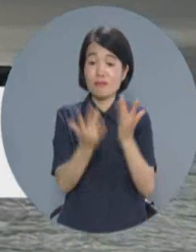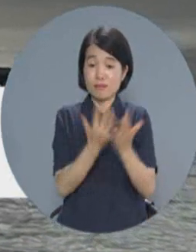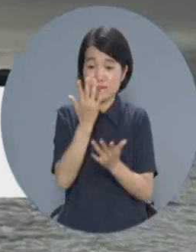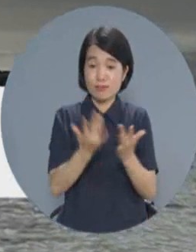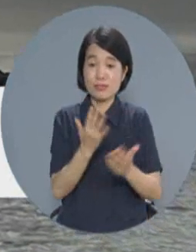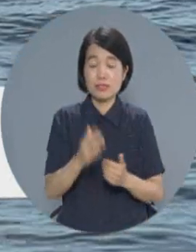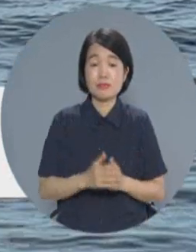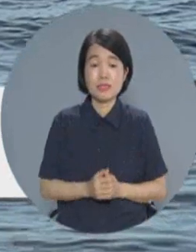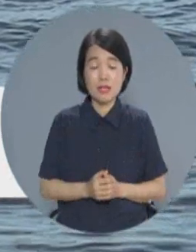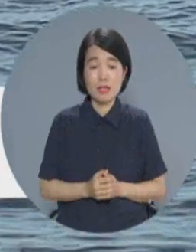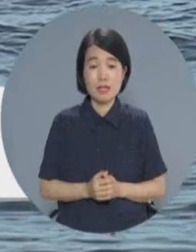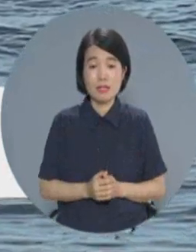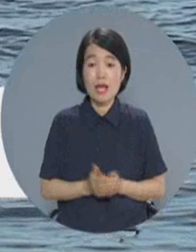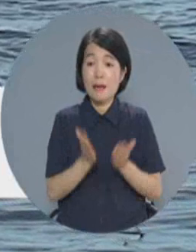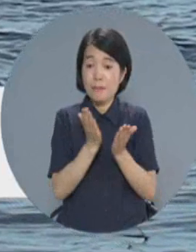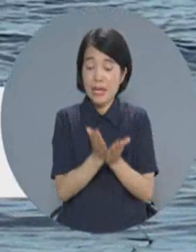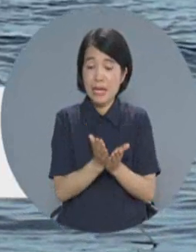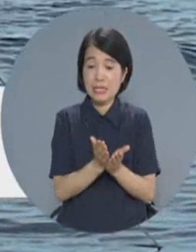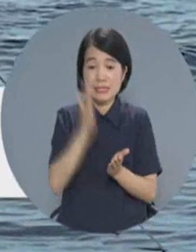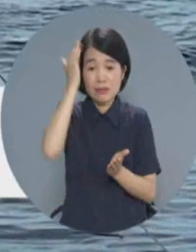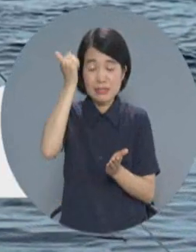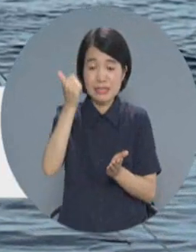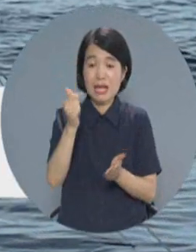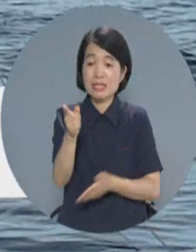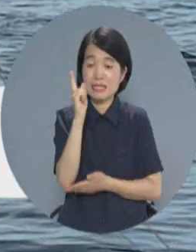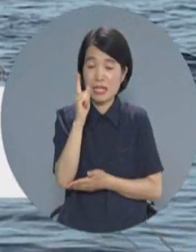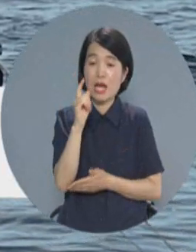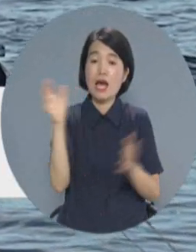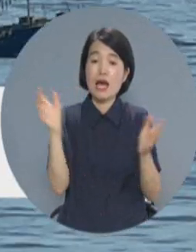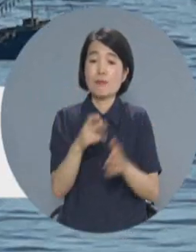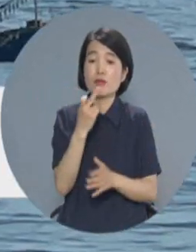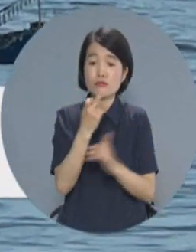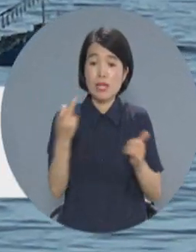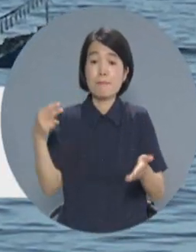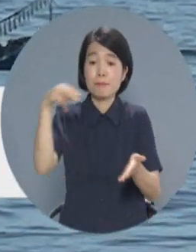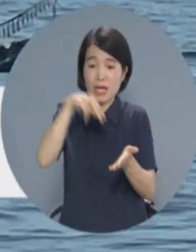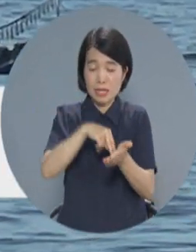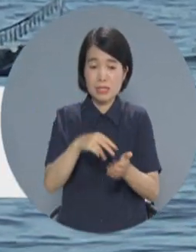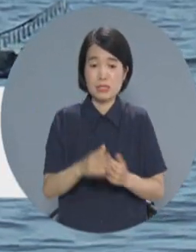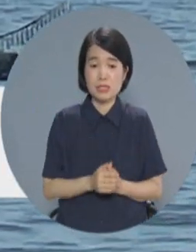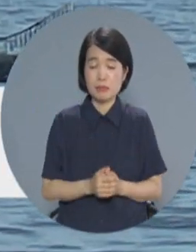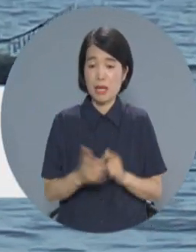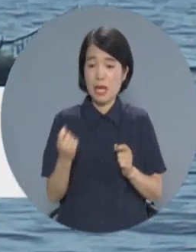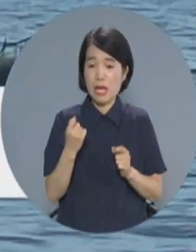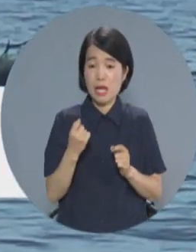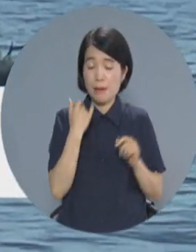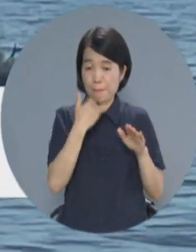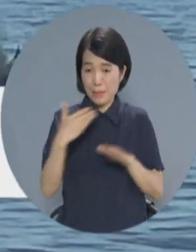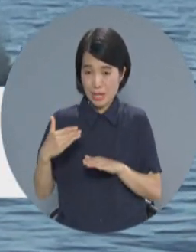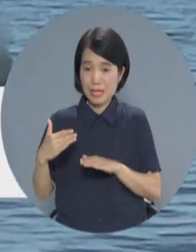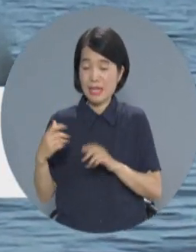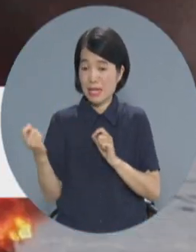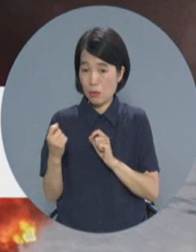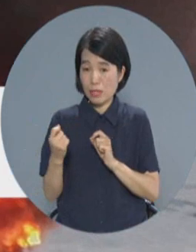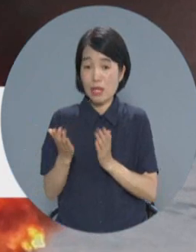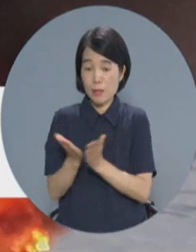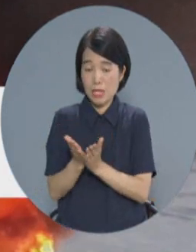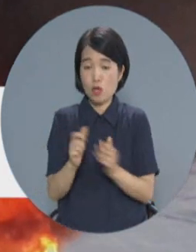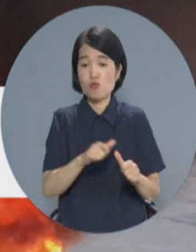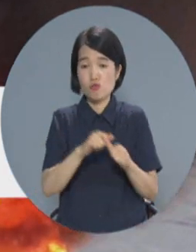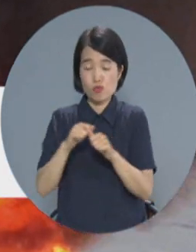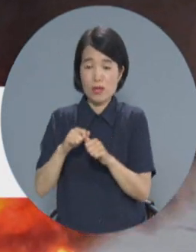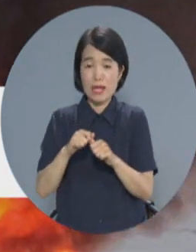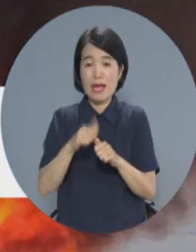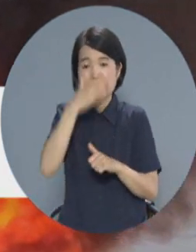났습니다. 어선에는 선장과 낚시객 등 모두 12명이 타고 있었지만 인근을 지나던 선박이 이들을 구조해